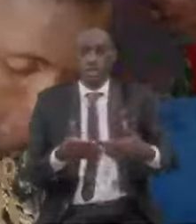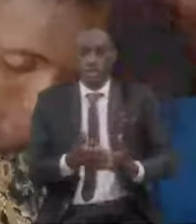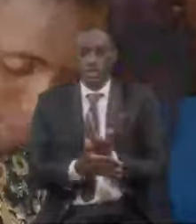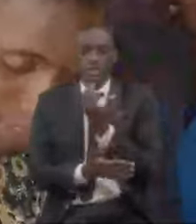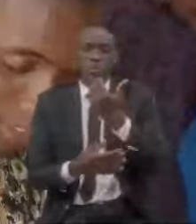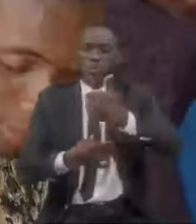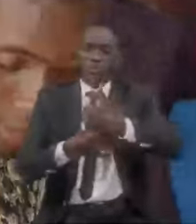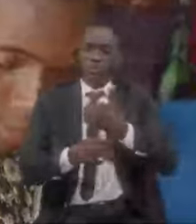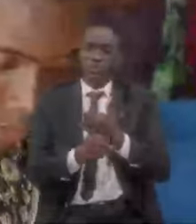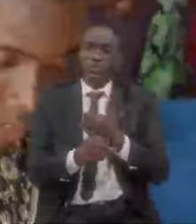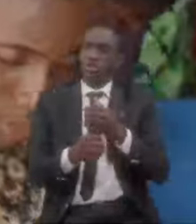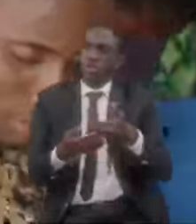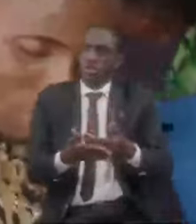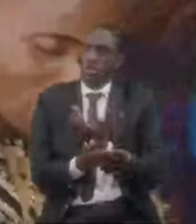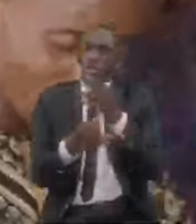Christ.